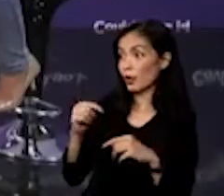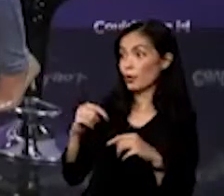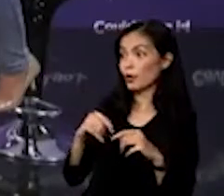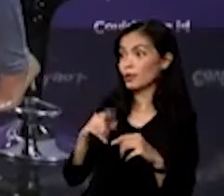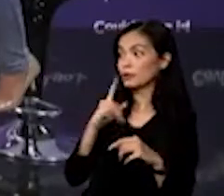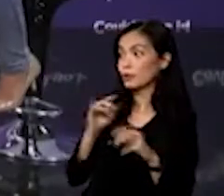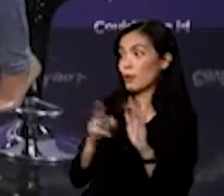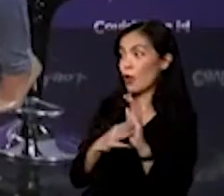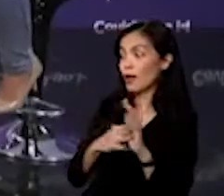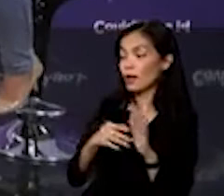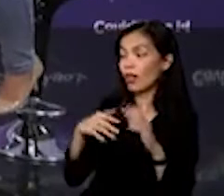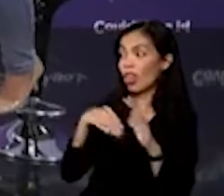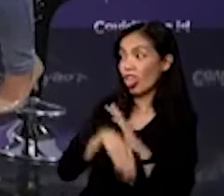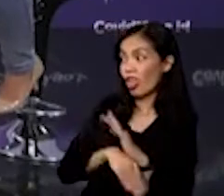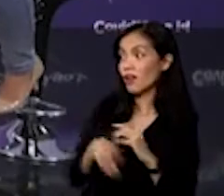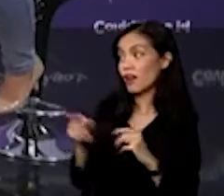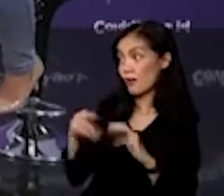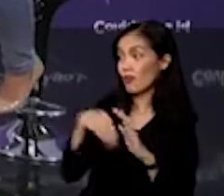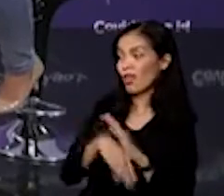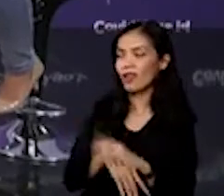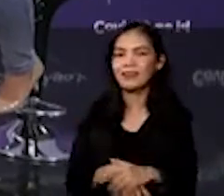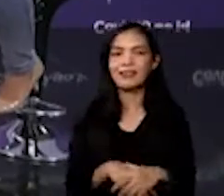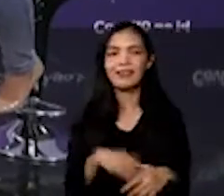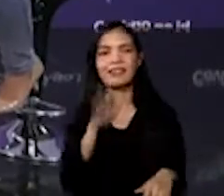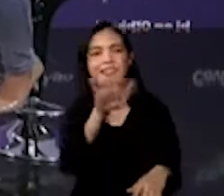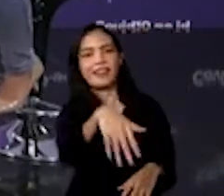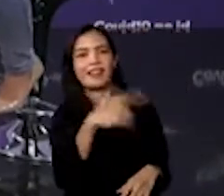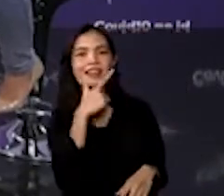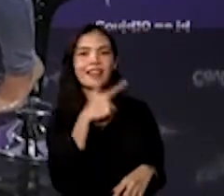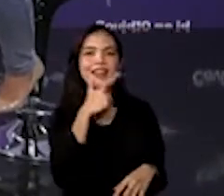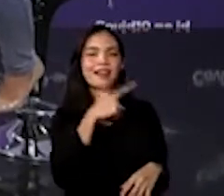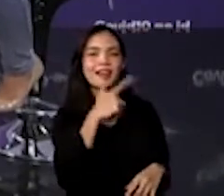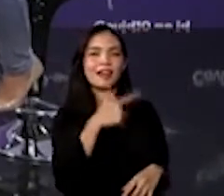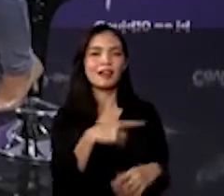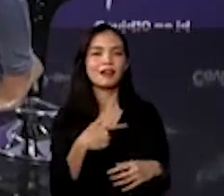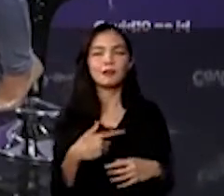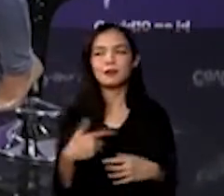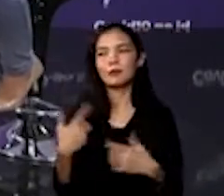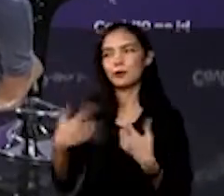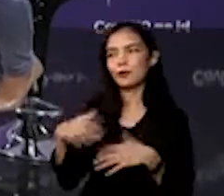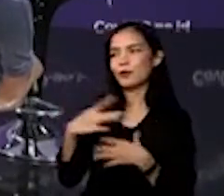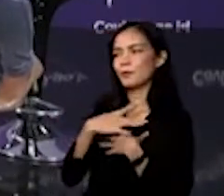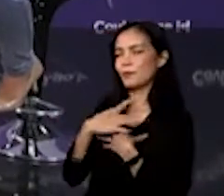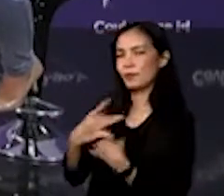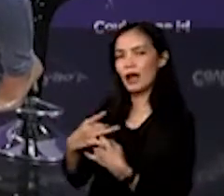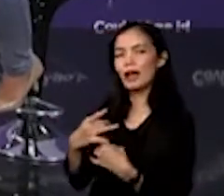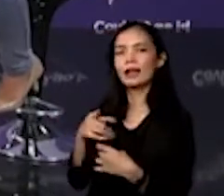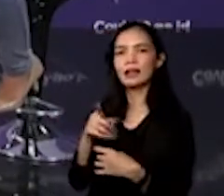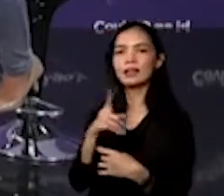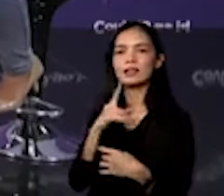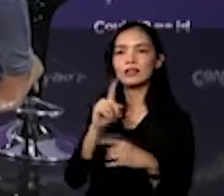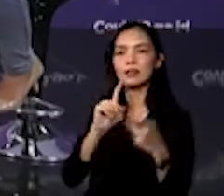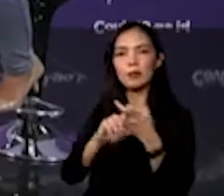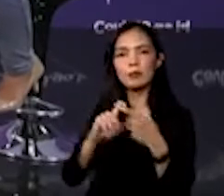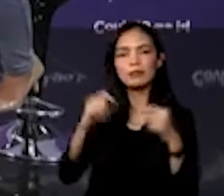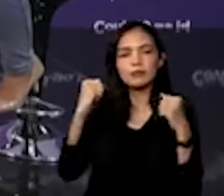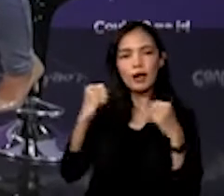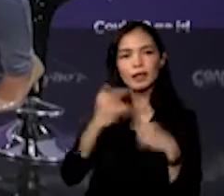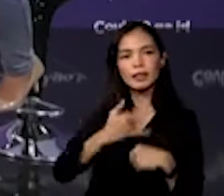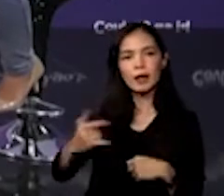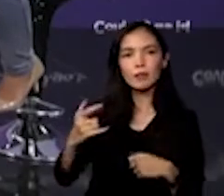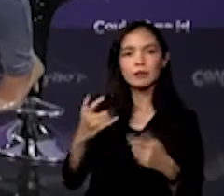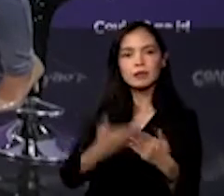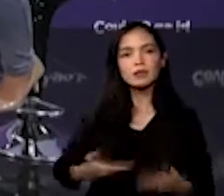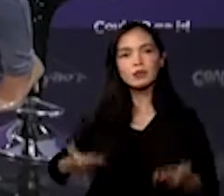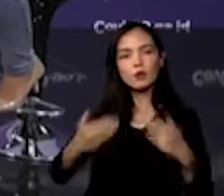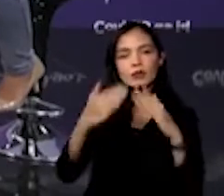ini ini seru banget tapi ini menarik kalau misalnya berarti artinya teman-teman tetap semangat ya walaupun kondisinya kita harus tetap di rumah